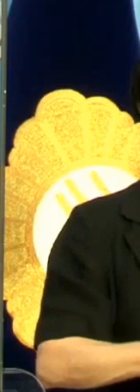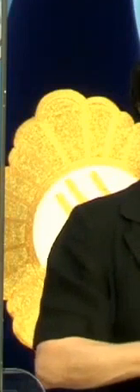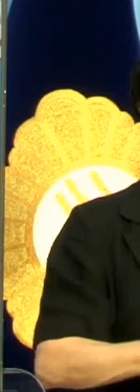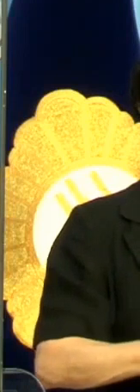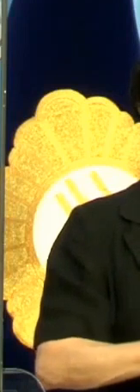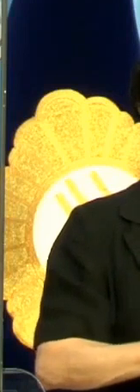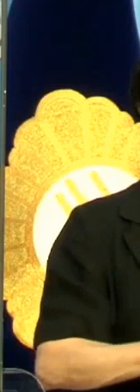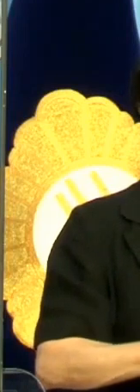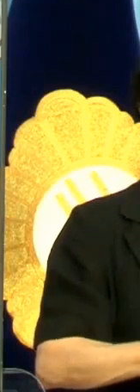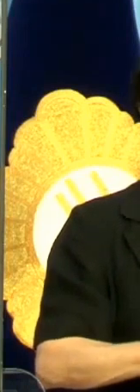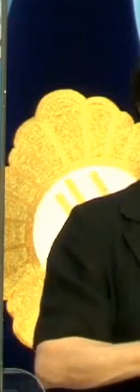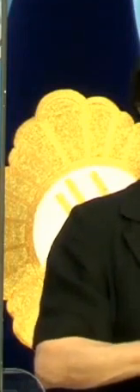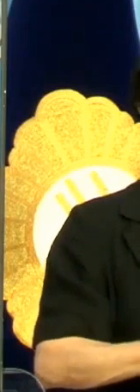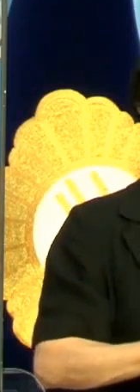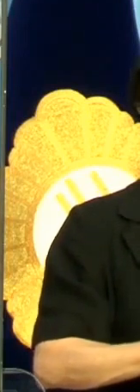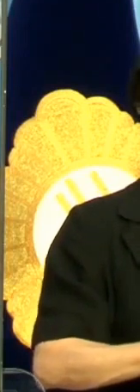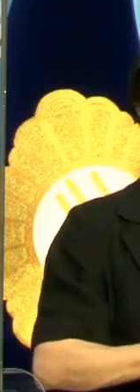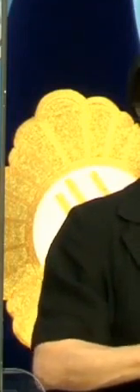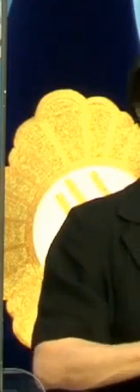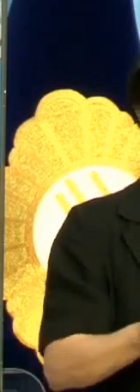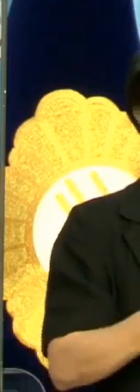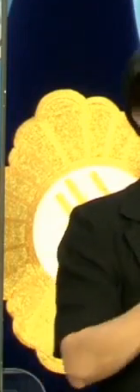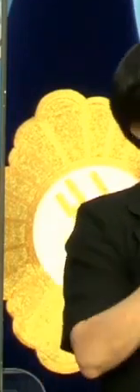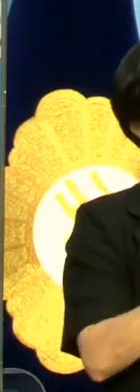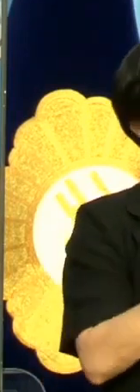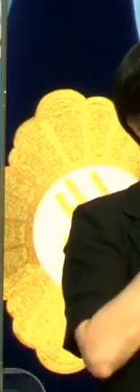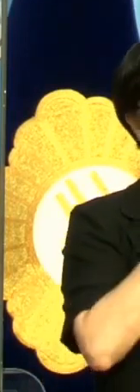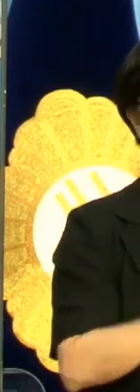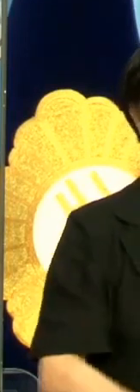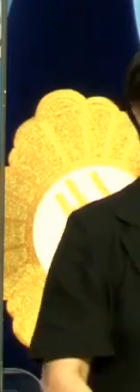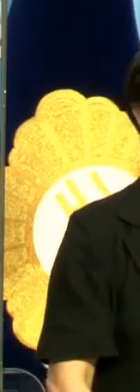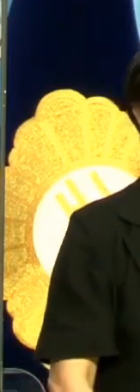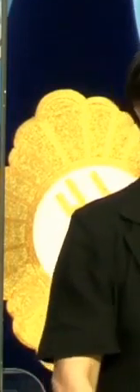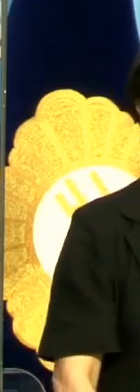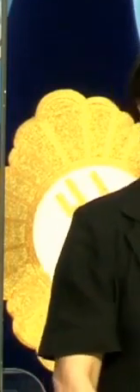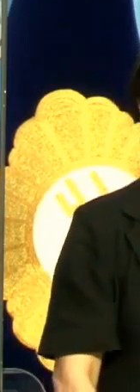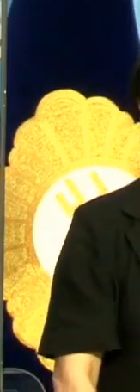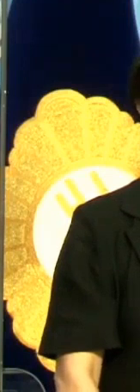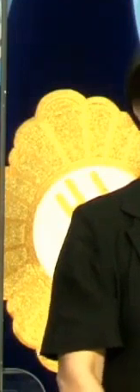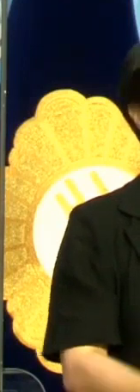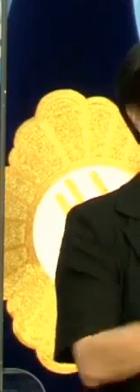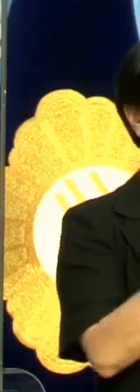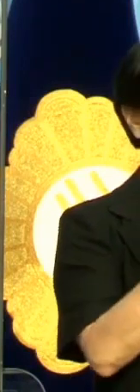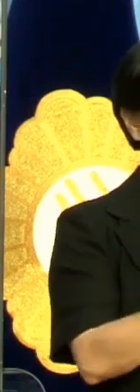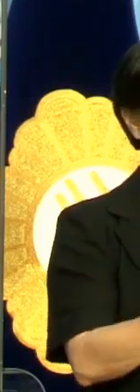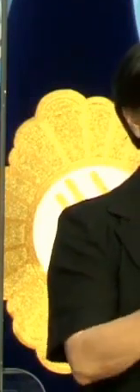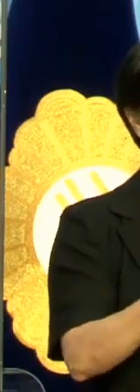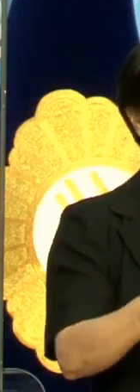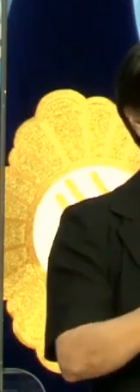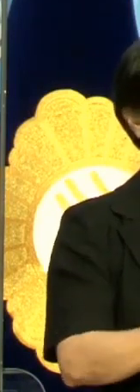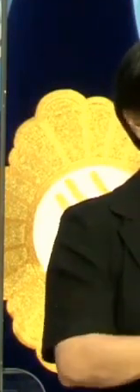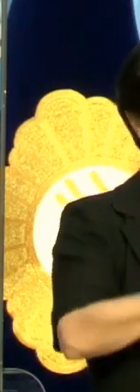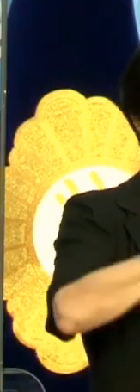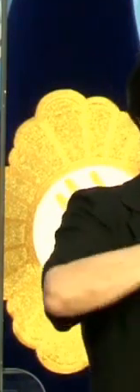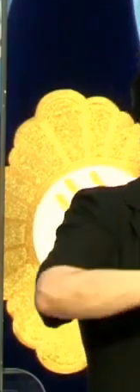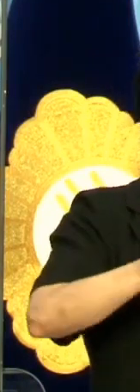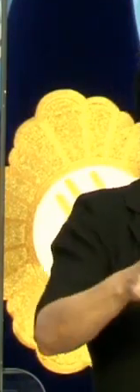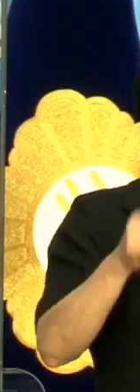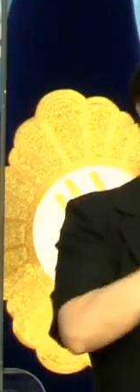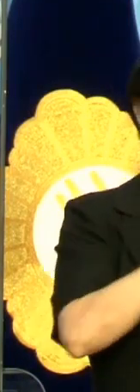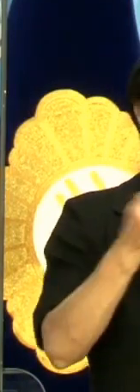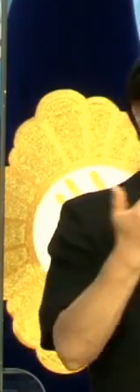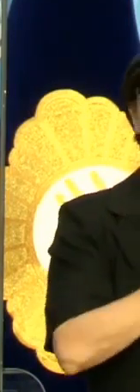이야기를 하는 것은 부적절하다 이런 내용을 알려 왔습니다 자 위와 같이 소 1병을 어떤 특혜도 옵 c 군 생활을